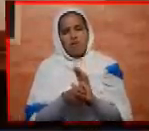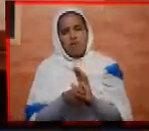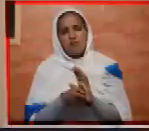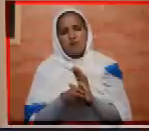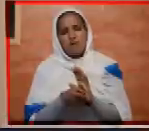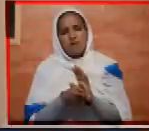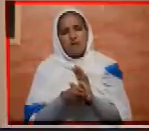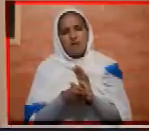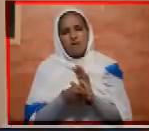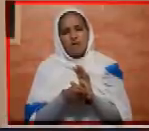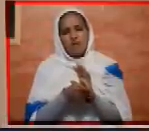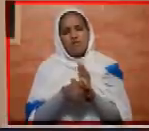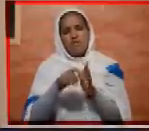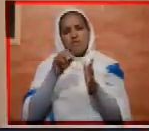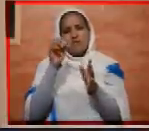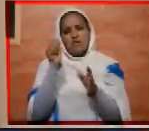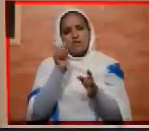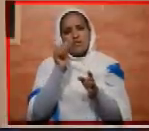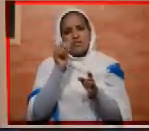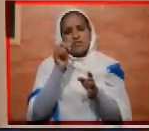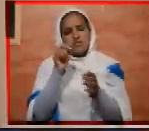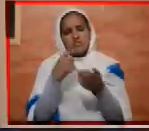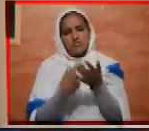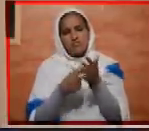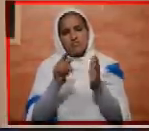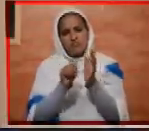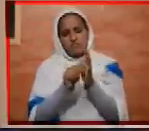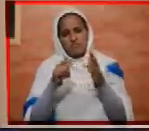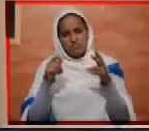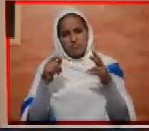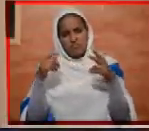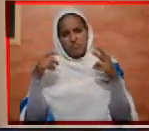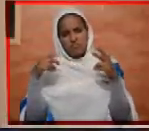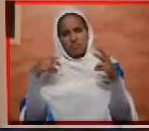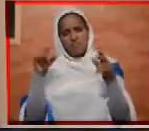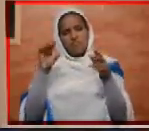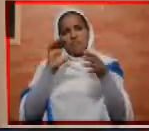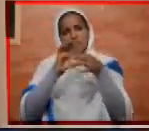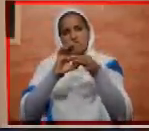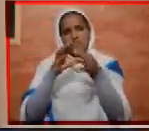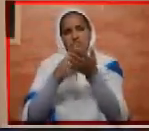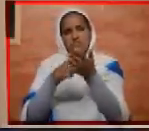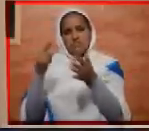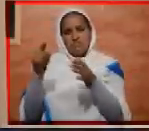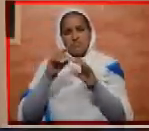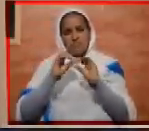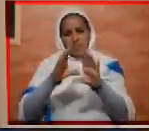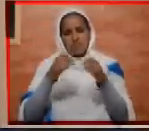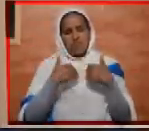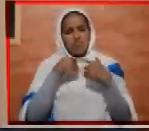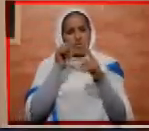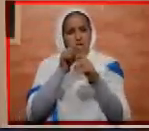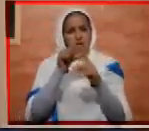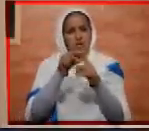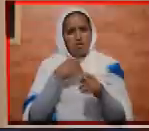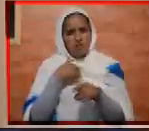ተማሪም ብዙም የለም አስተማሪም ብዙም የለም የከተማ በባህር ዳር አዲስ አበባ በጎንደር ያለ